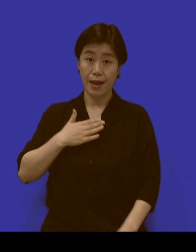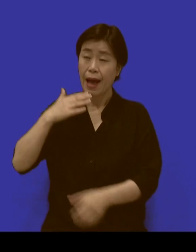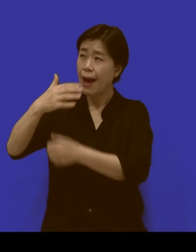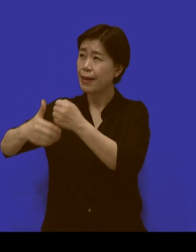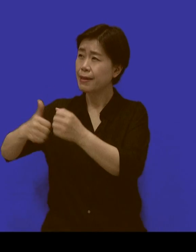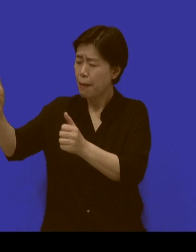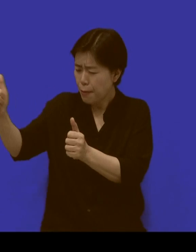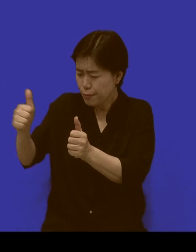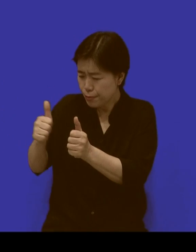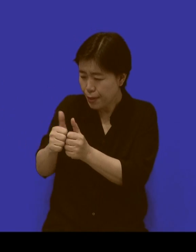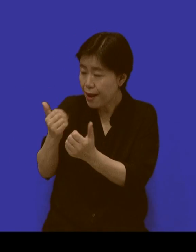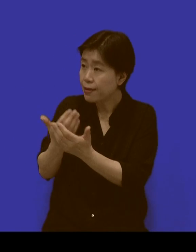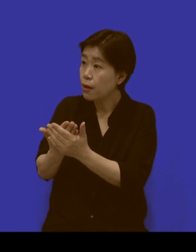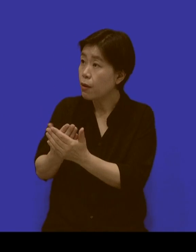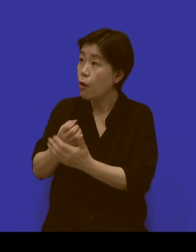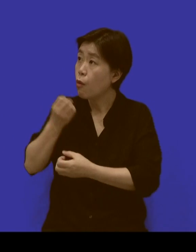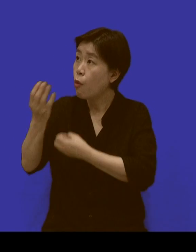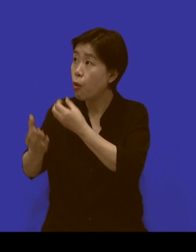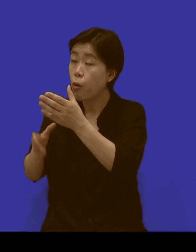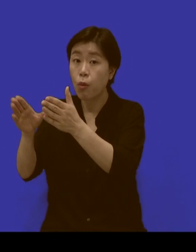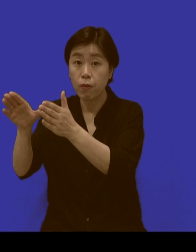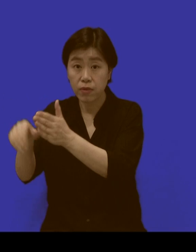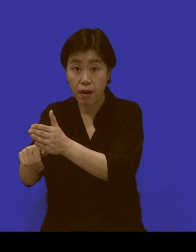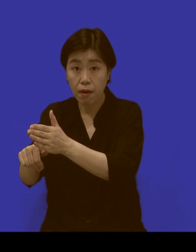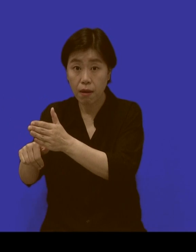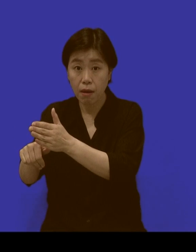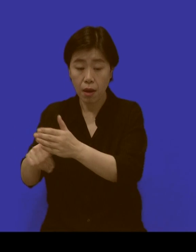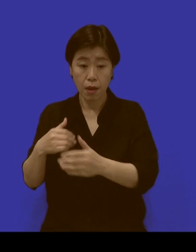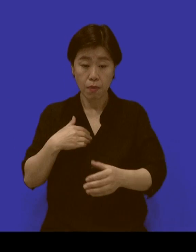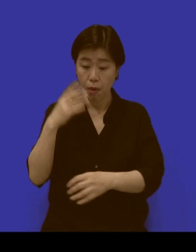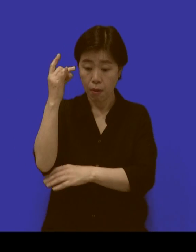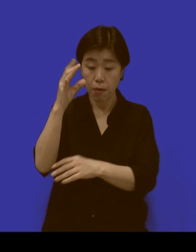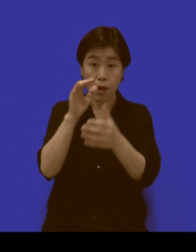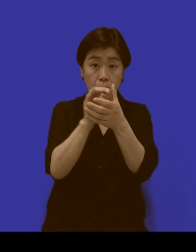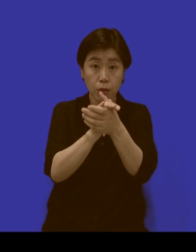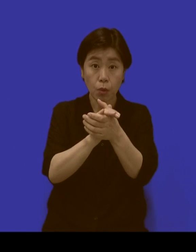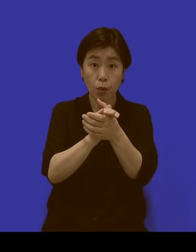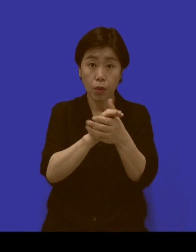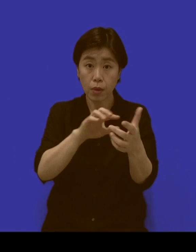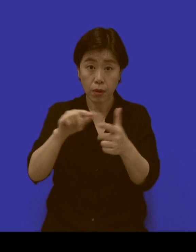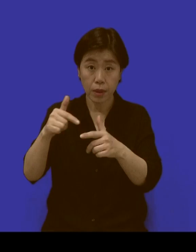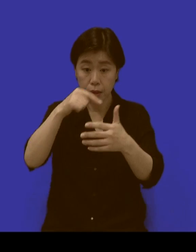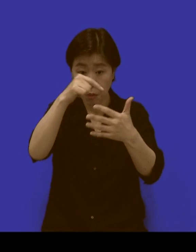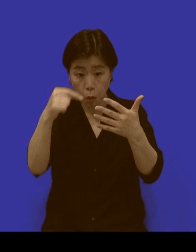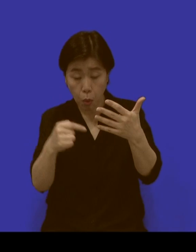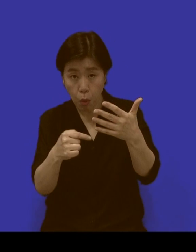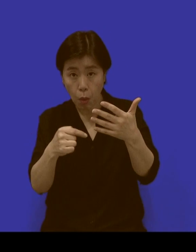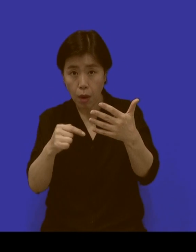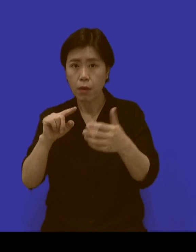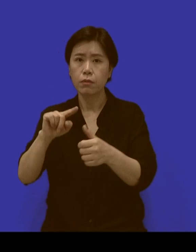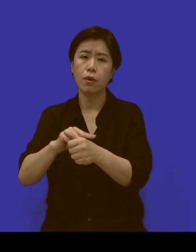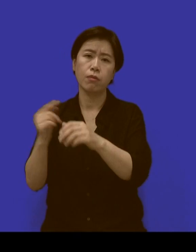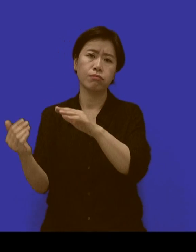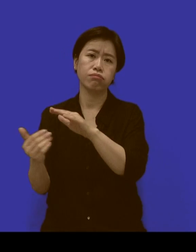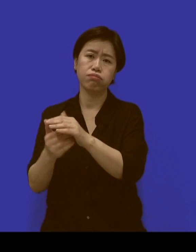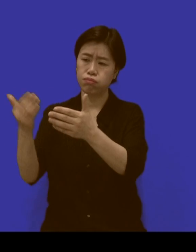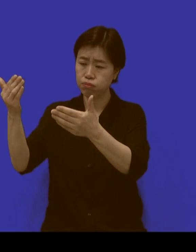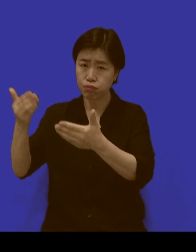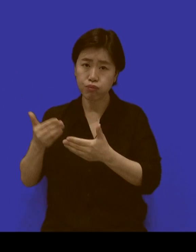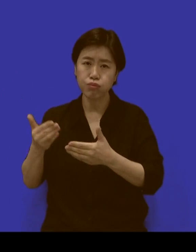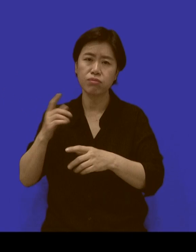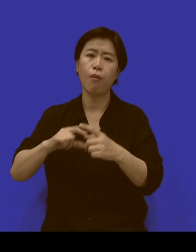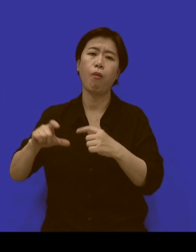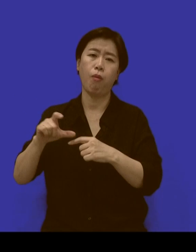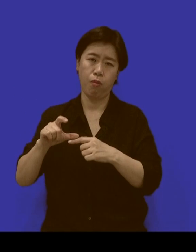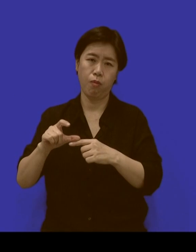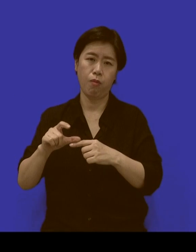그렇겠죠. 그 고백이 나오니까 달라고 했던 것도 다 주시. 다 주죠. 네. 그러니까요. 아. 그 이후로 이제 미국에 가셔서 네네. 이제